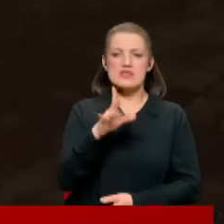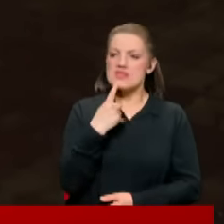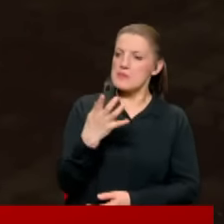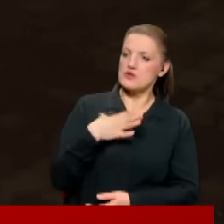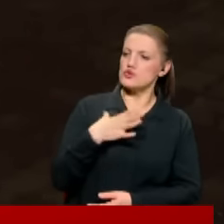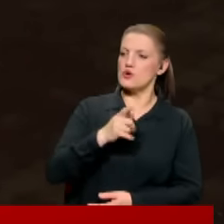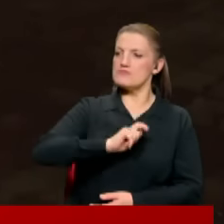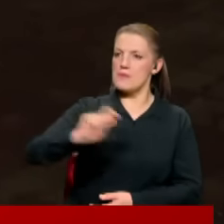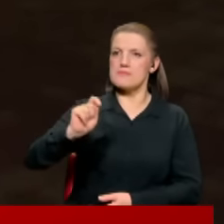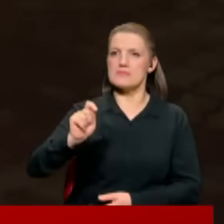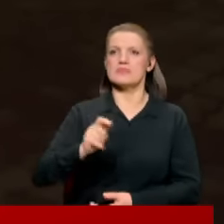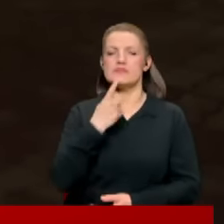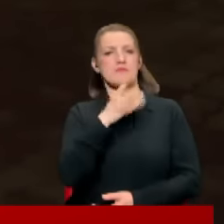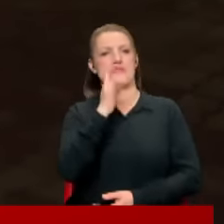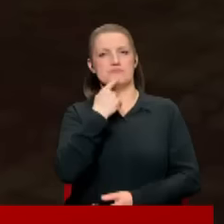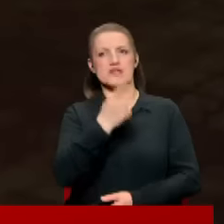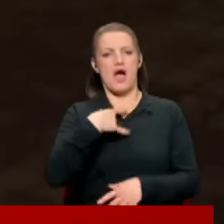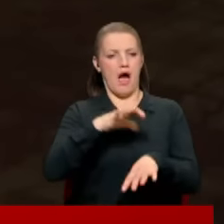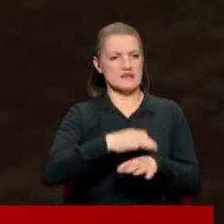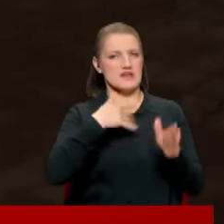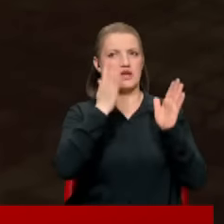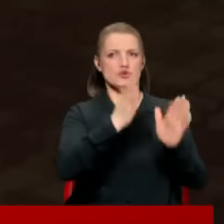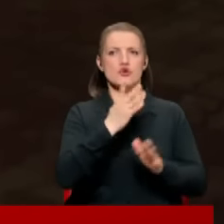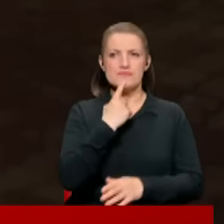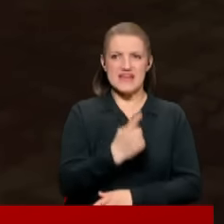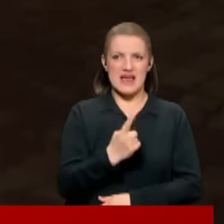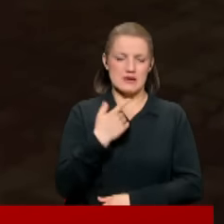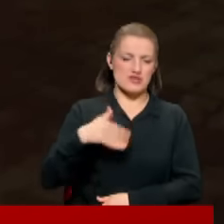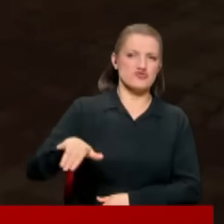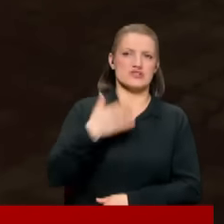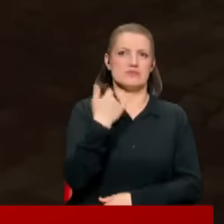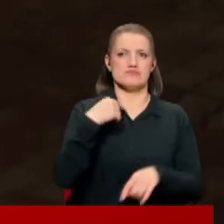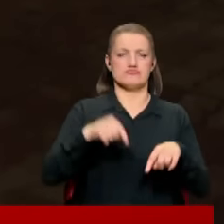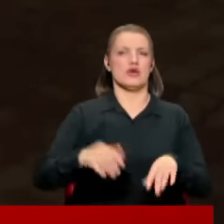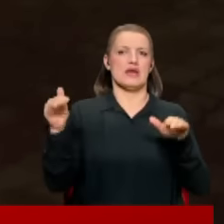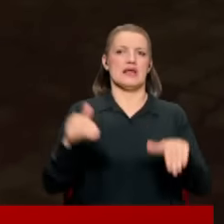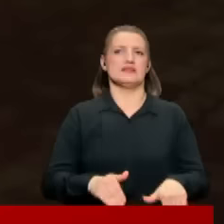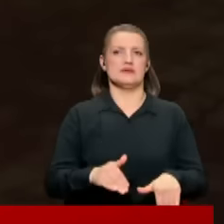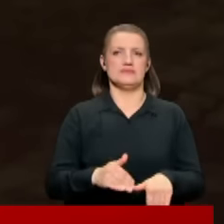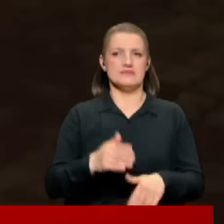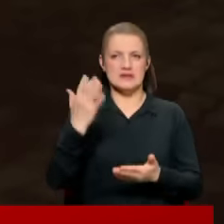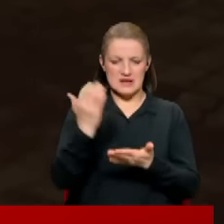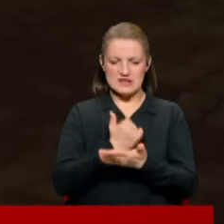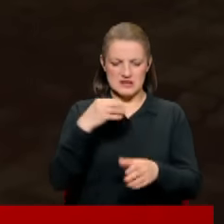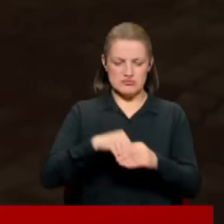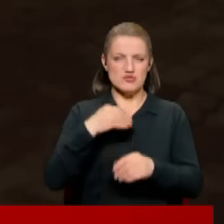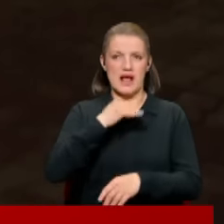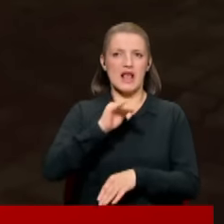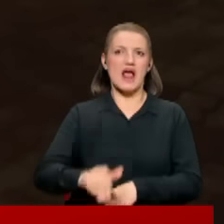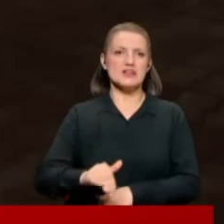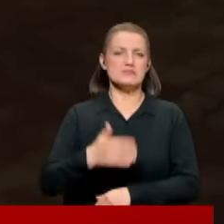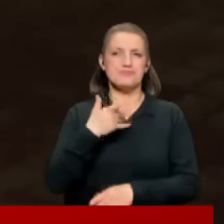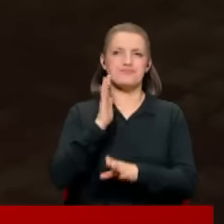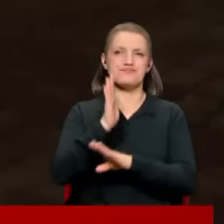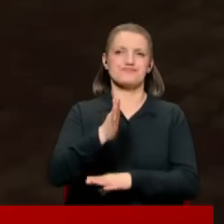demek istiyorsun dedim de demedim dedi. Hastaneye gidiyorum diyerekten çıktım. O şekilde ben buraya geldim. Kazanacağım diye gelmiştim. Ben